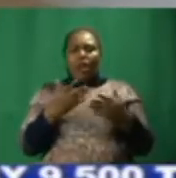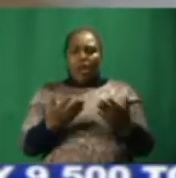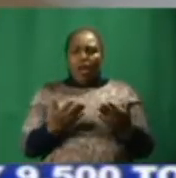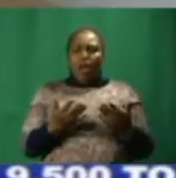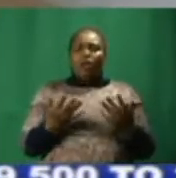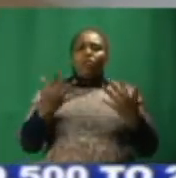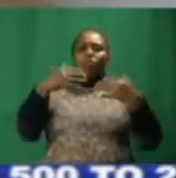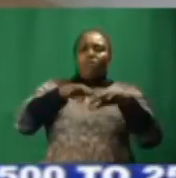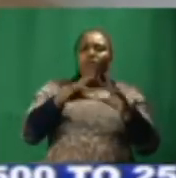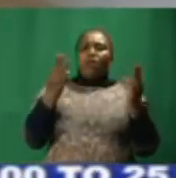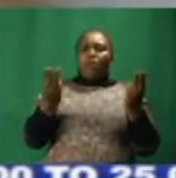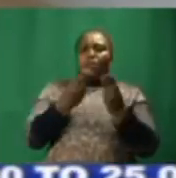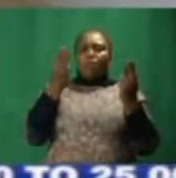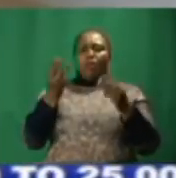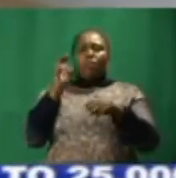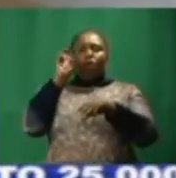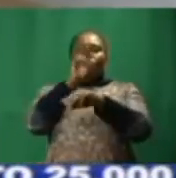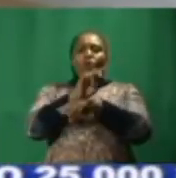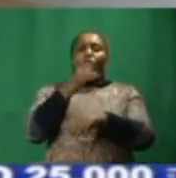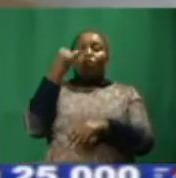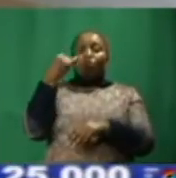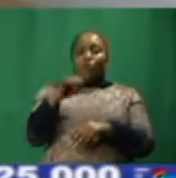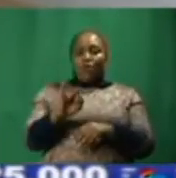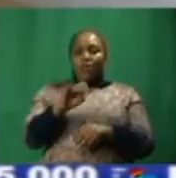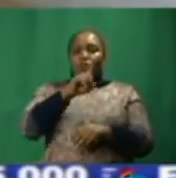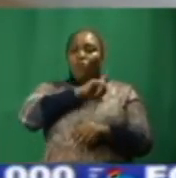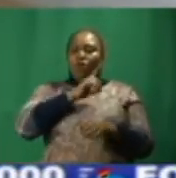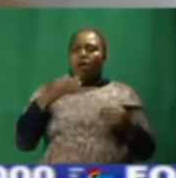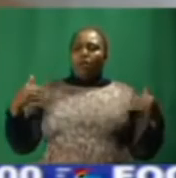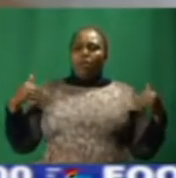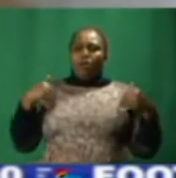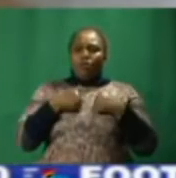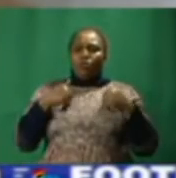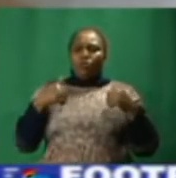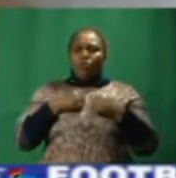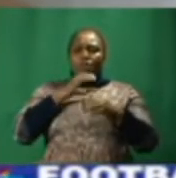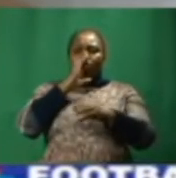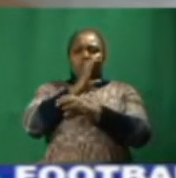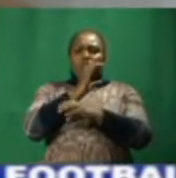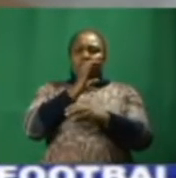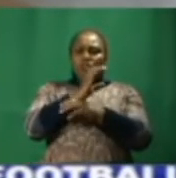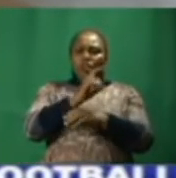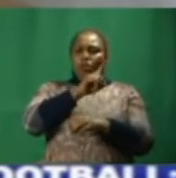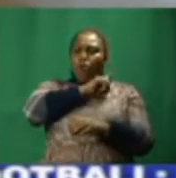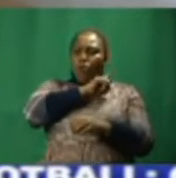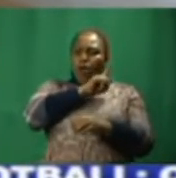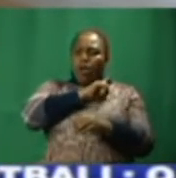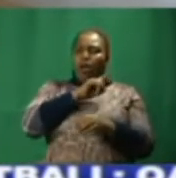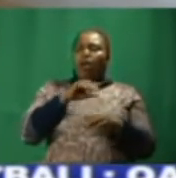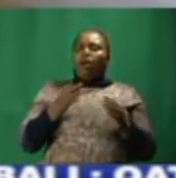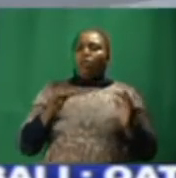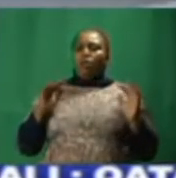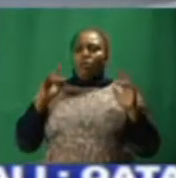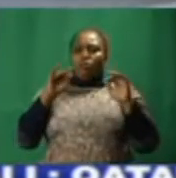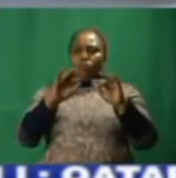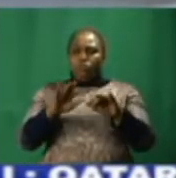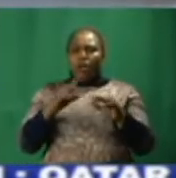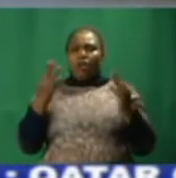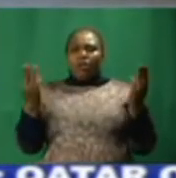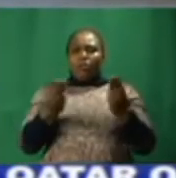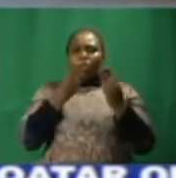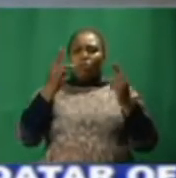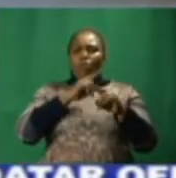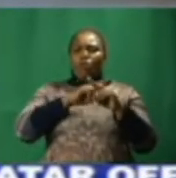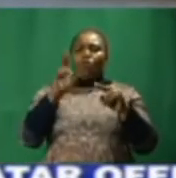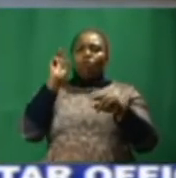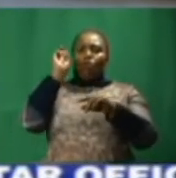lamabili. Loku kwakhinyebeta nemasonto, kungako nyalo sekakhonta ngeticheme letingenci kubantu labamashumi lamabili. Sihlalo